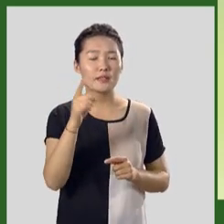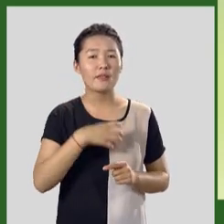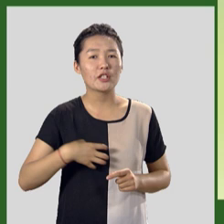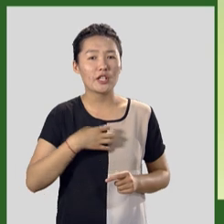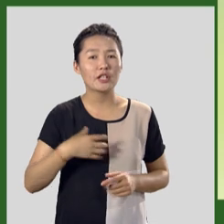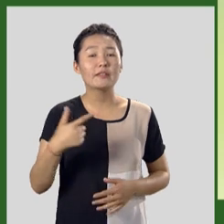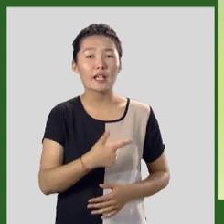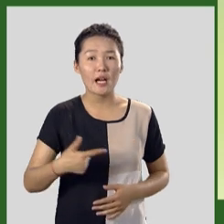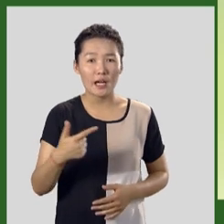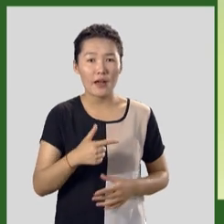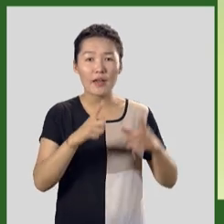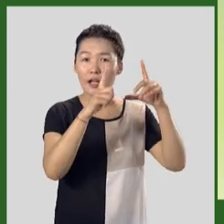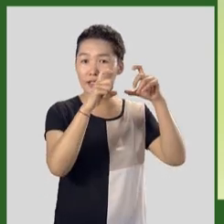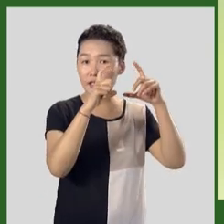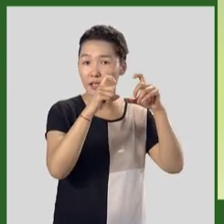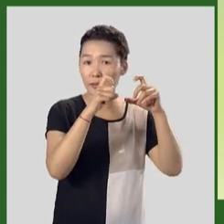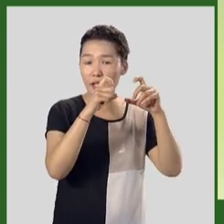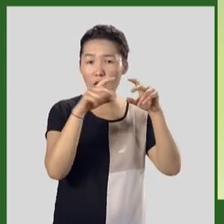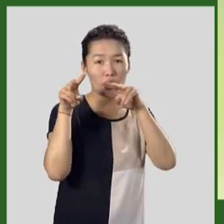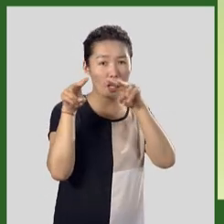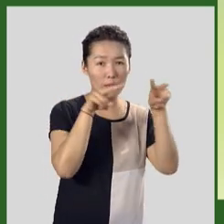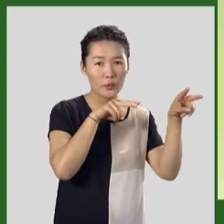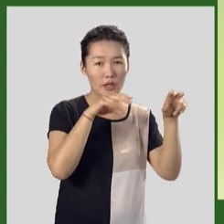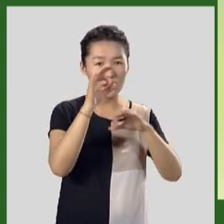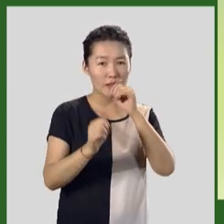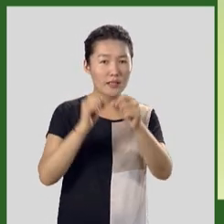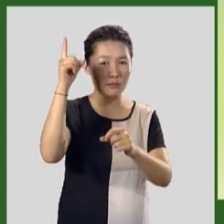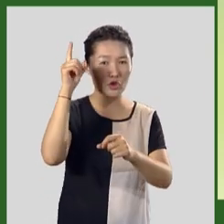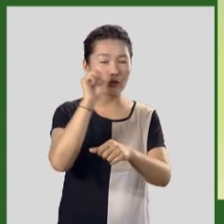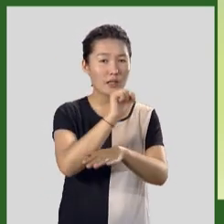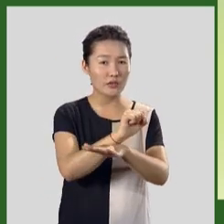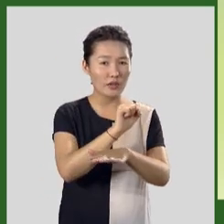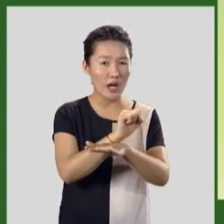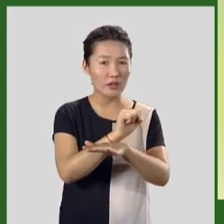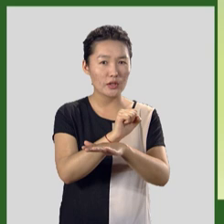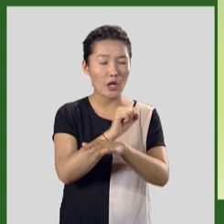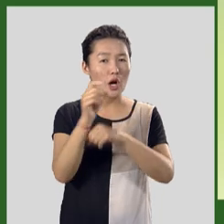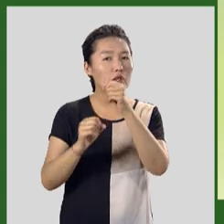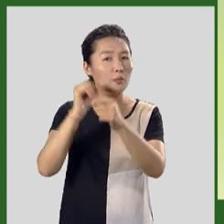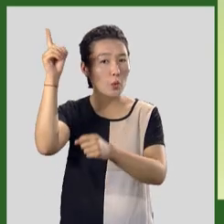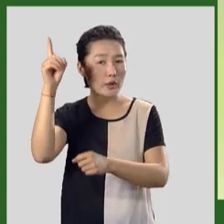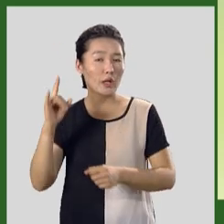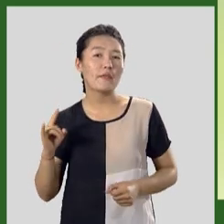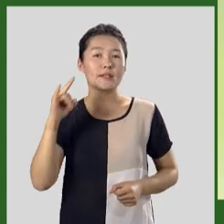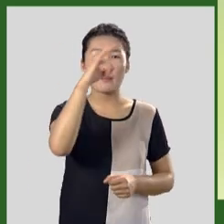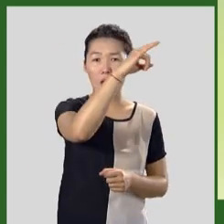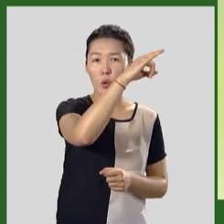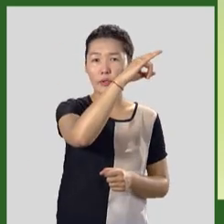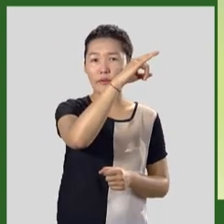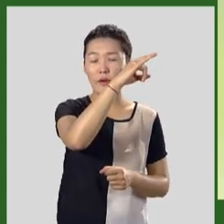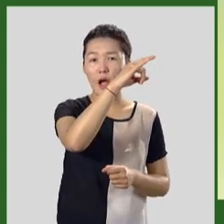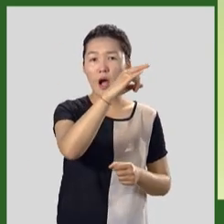географии. Снимки и наблюдения с космических станций, спутников и самолетов